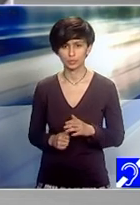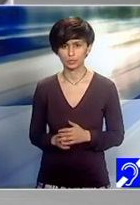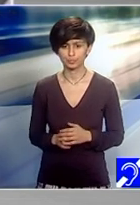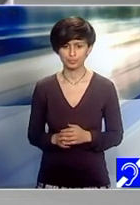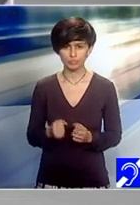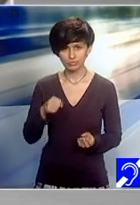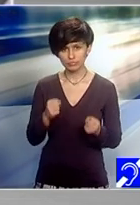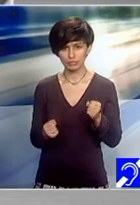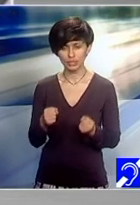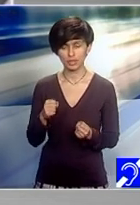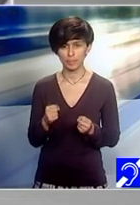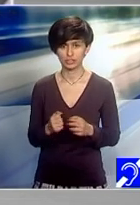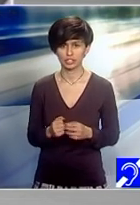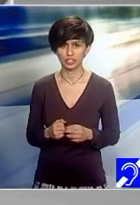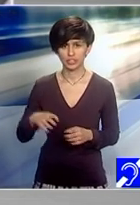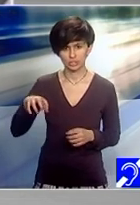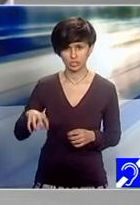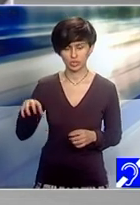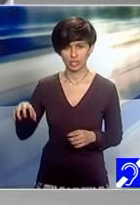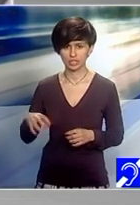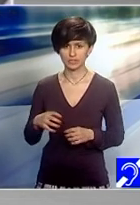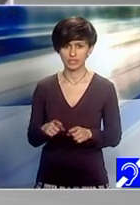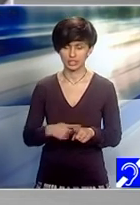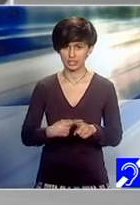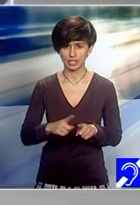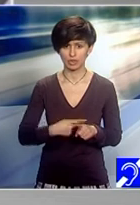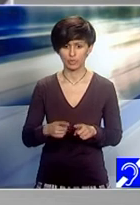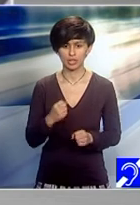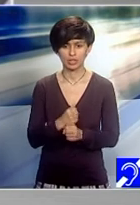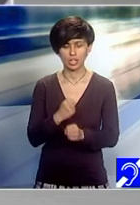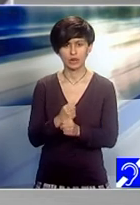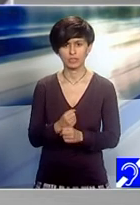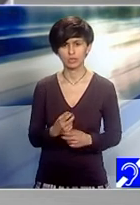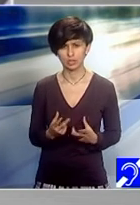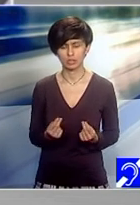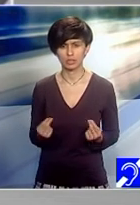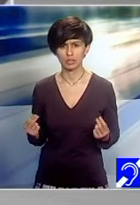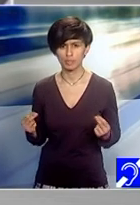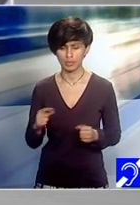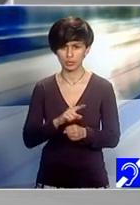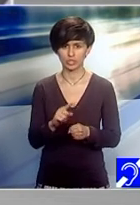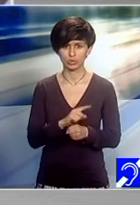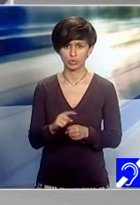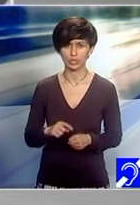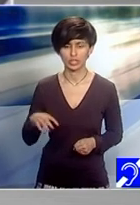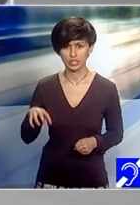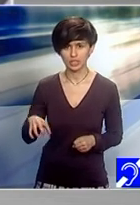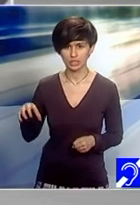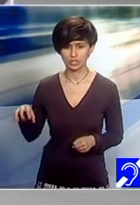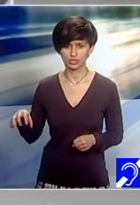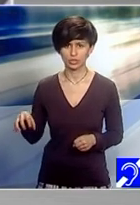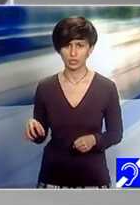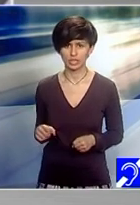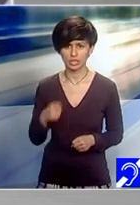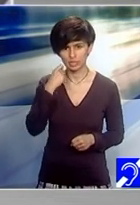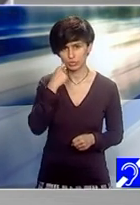cum știți, am făcut împreună o serie de demersuri în Patarât și suburbiile Clujului, suburbiile Huiedinului, în general